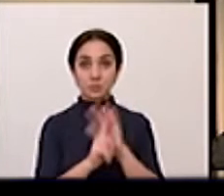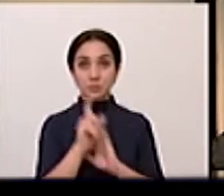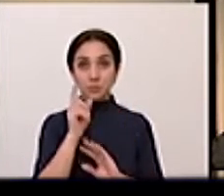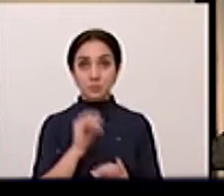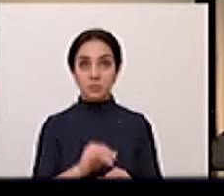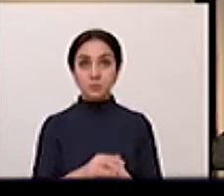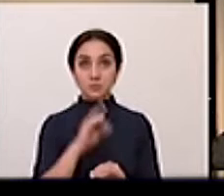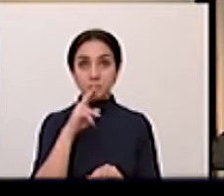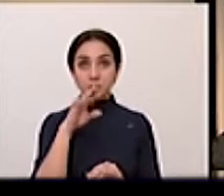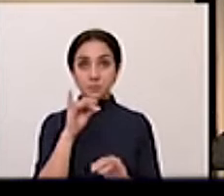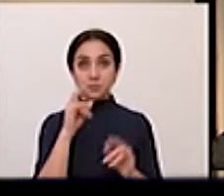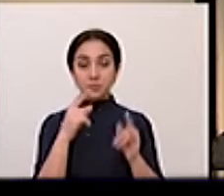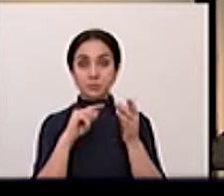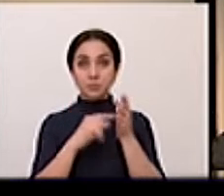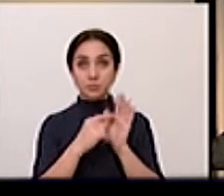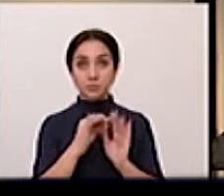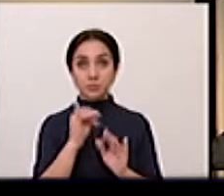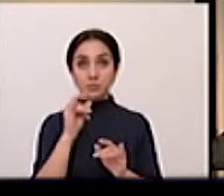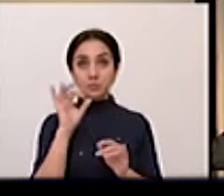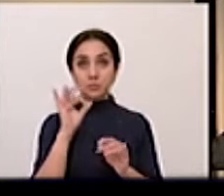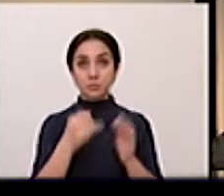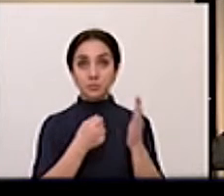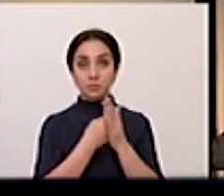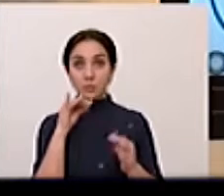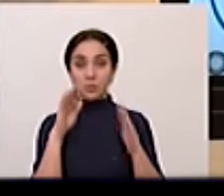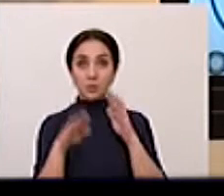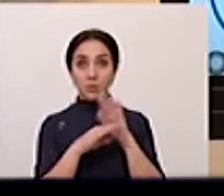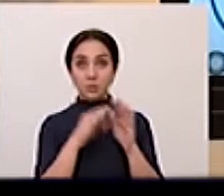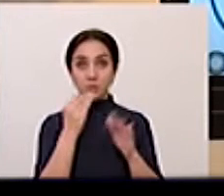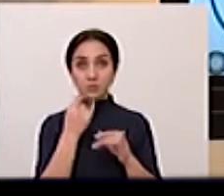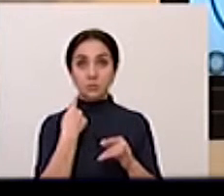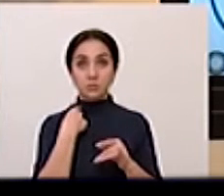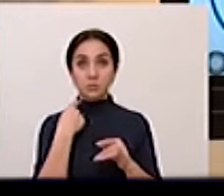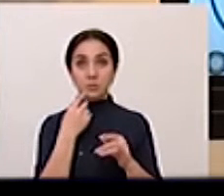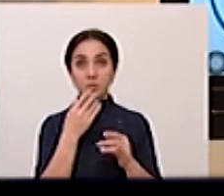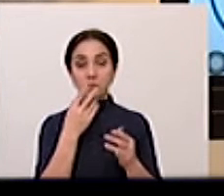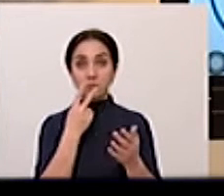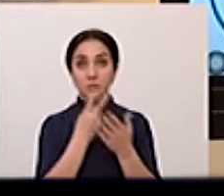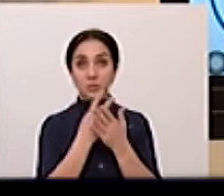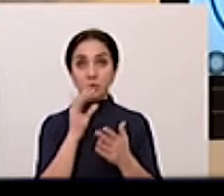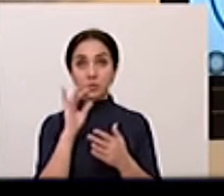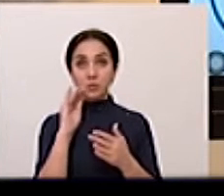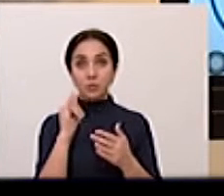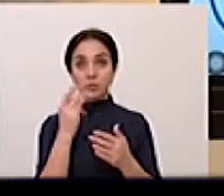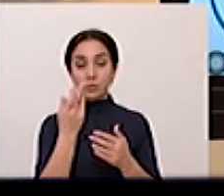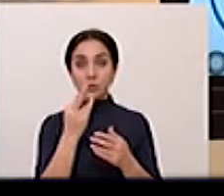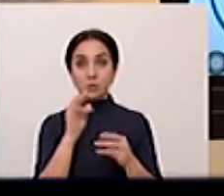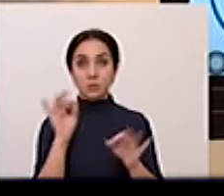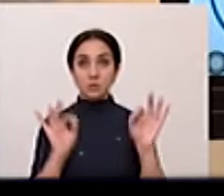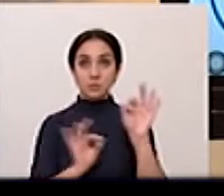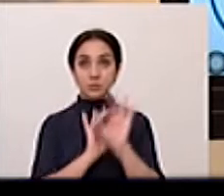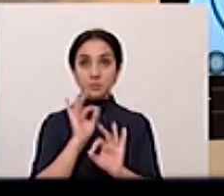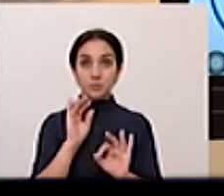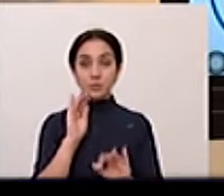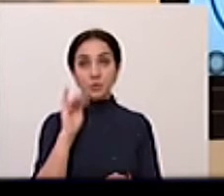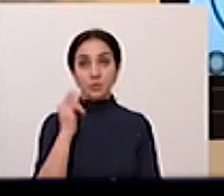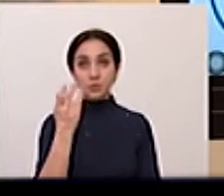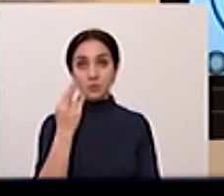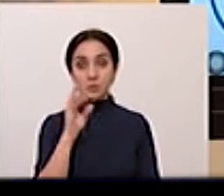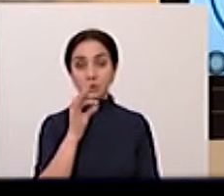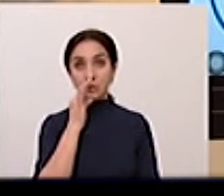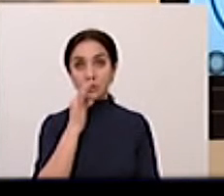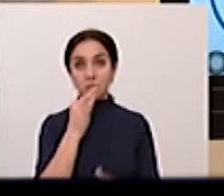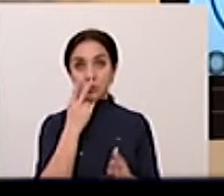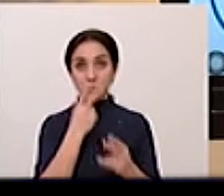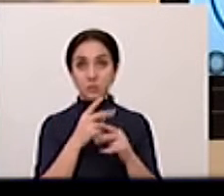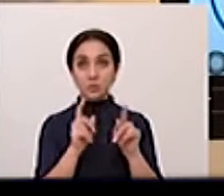boshladik. Pi ko'paytiruv 0 dan H'gacha bo'lgan integral ostidagi ifodamiz funksiyaning